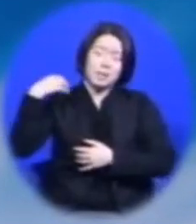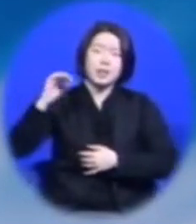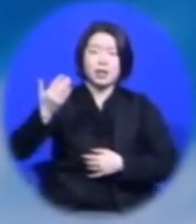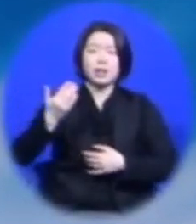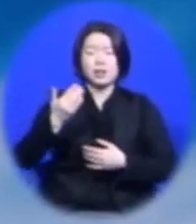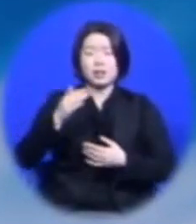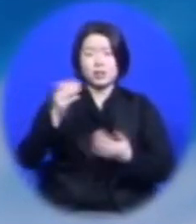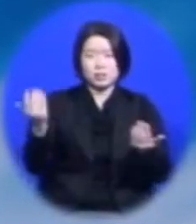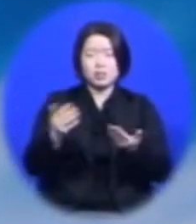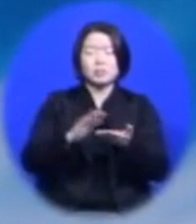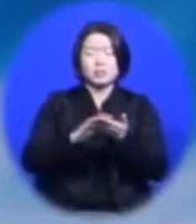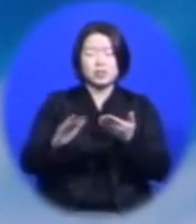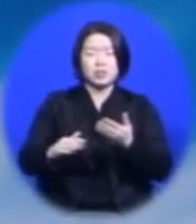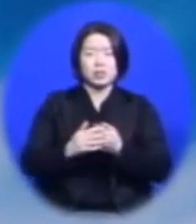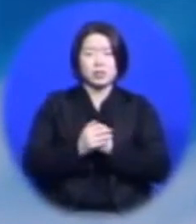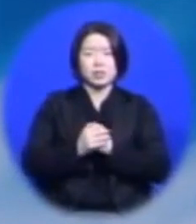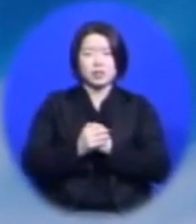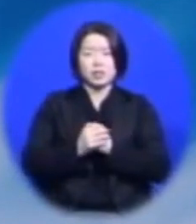겁니다.